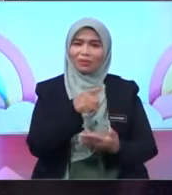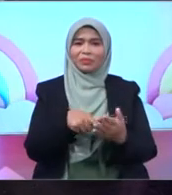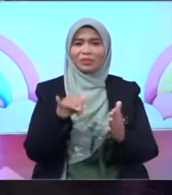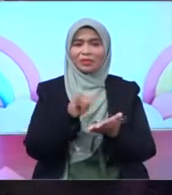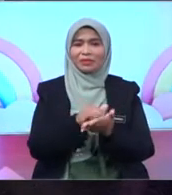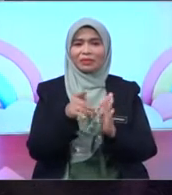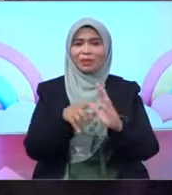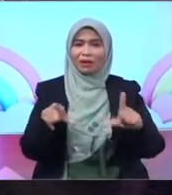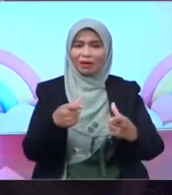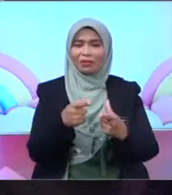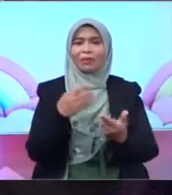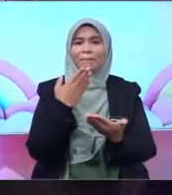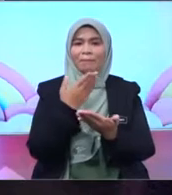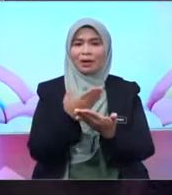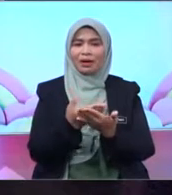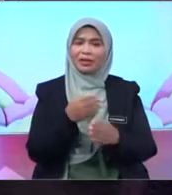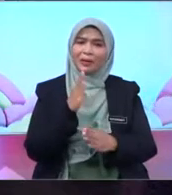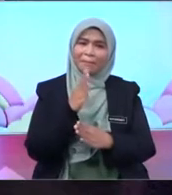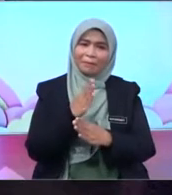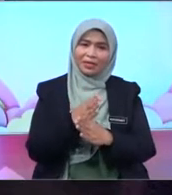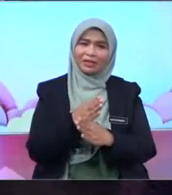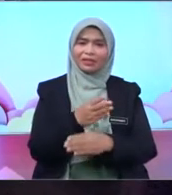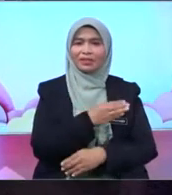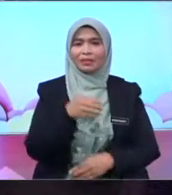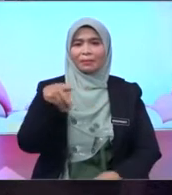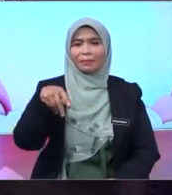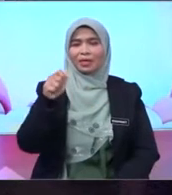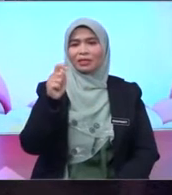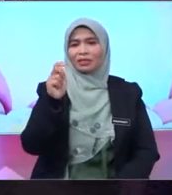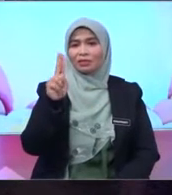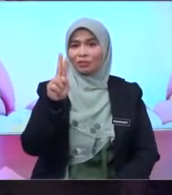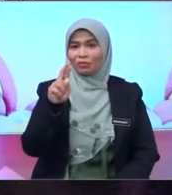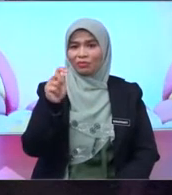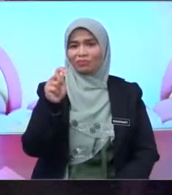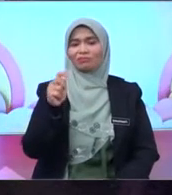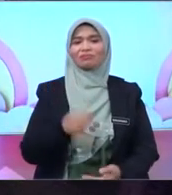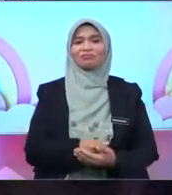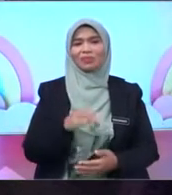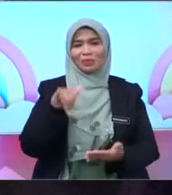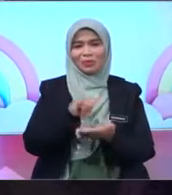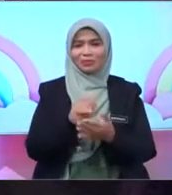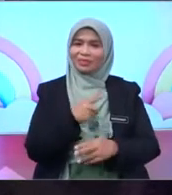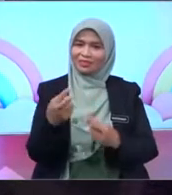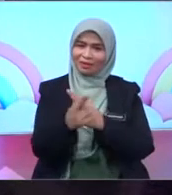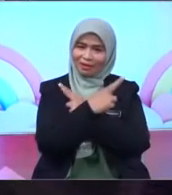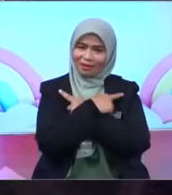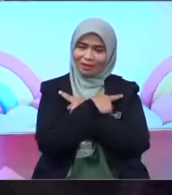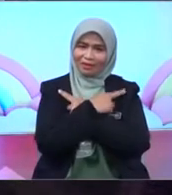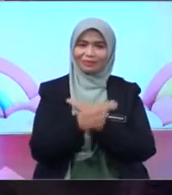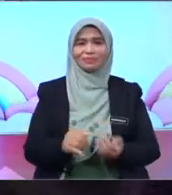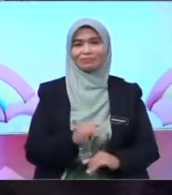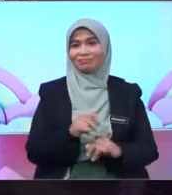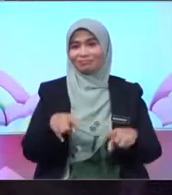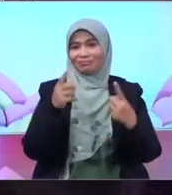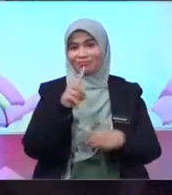patut hah nanti kita baca bersama-sama ya Tapi sebelum itu kita beli berhasil ketiga Jangan kemana-mana hanya disulut meninggal